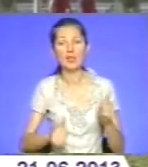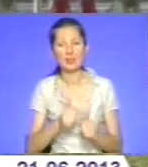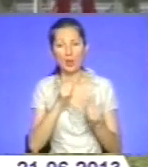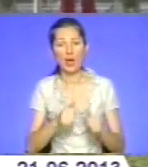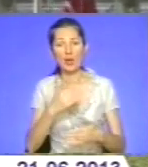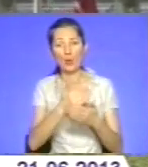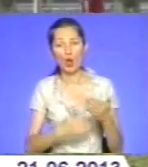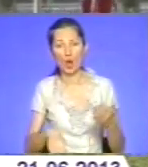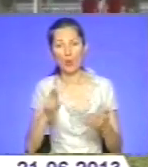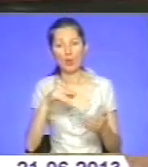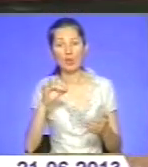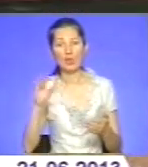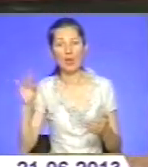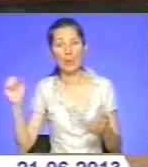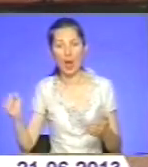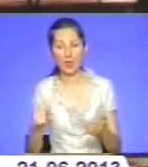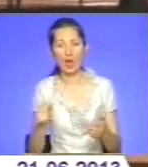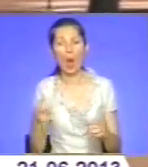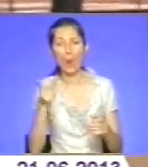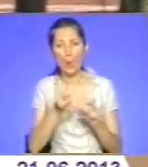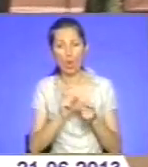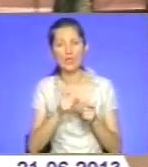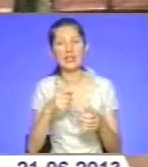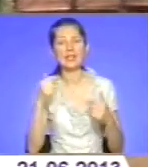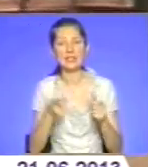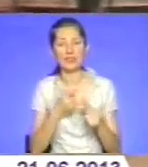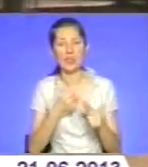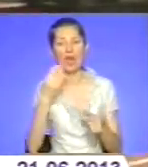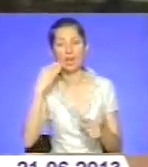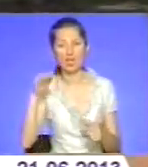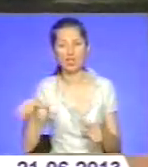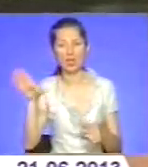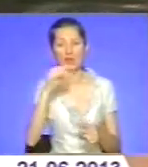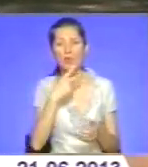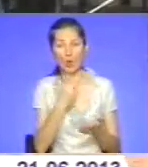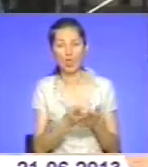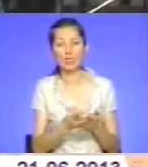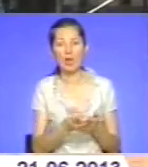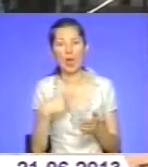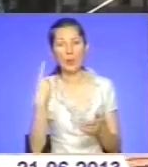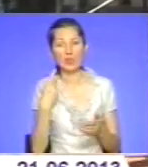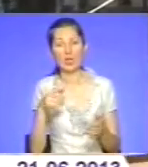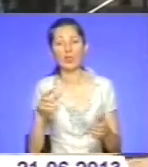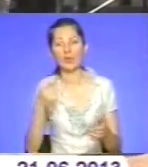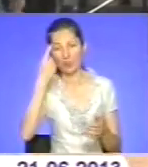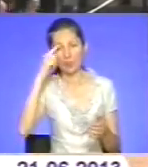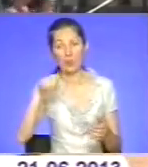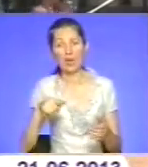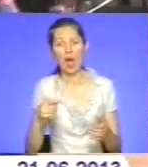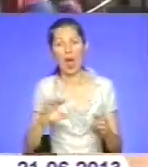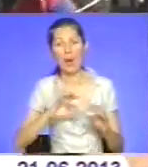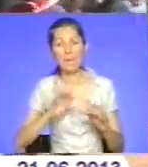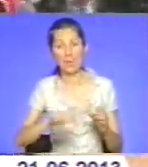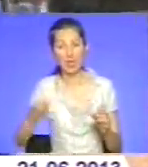«Динаміада-2013» боролися за звання кращих. Всі учасники суперництва демонстрували майстерне володіння волейбольними м'ячем. Призові місця розподілилися наступним